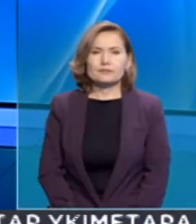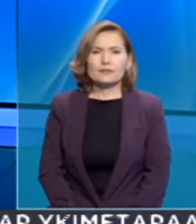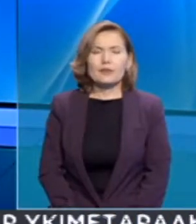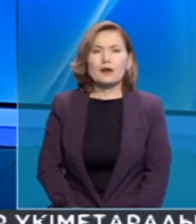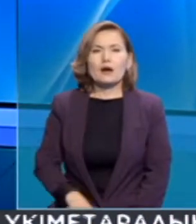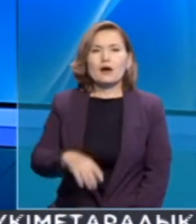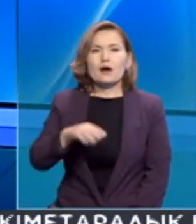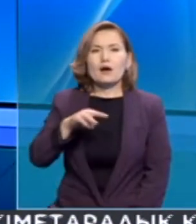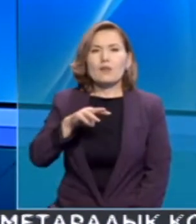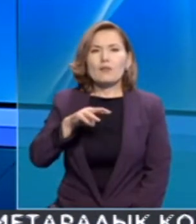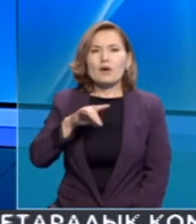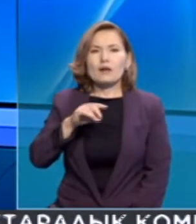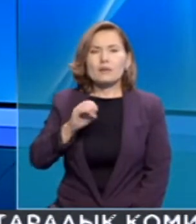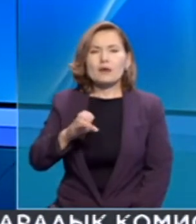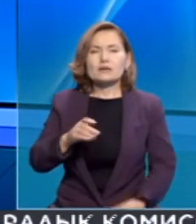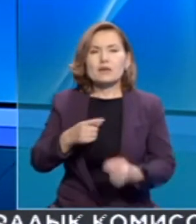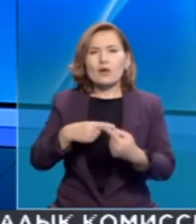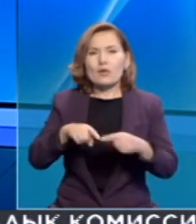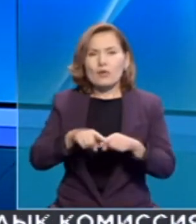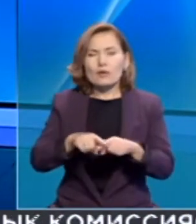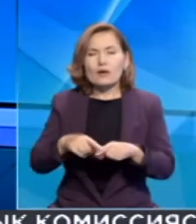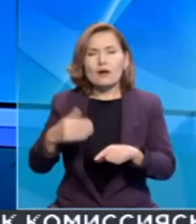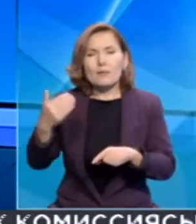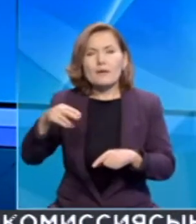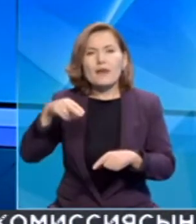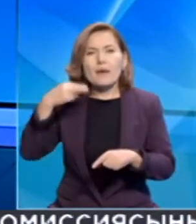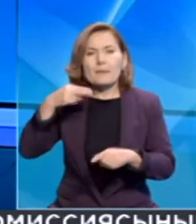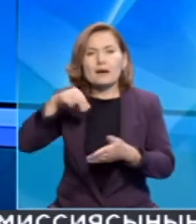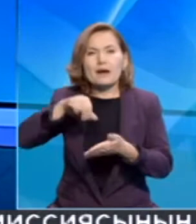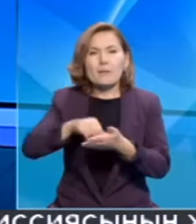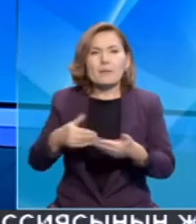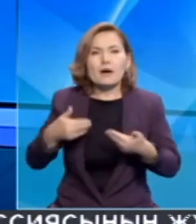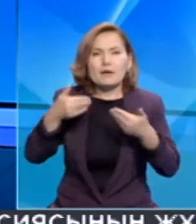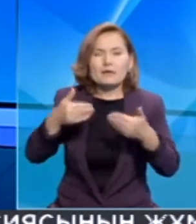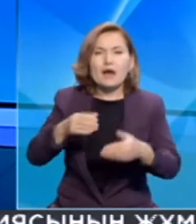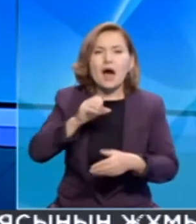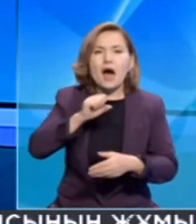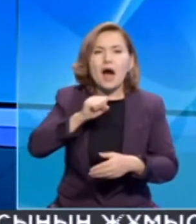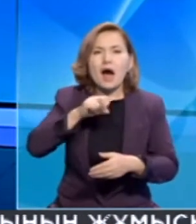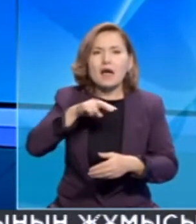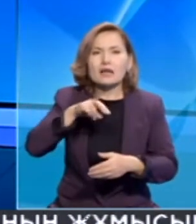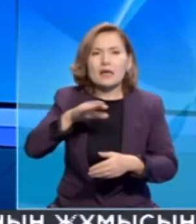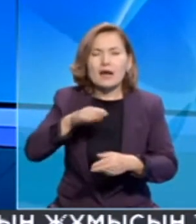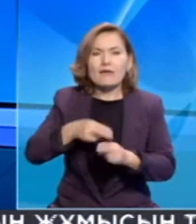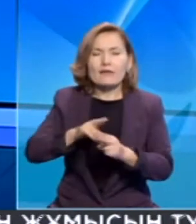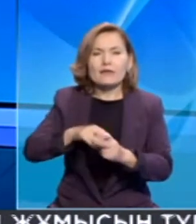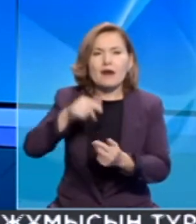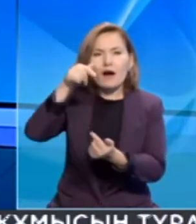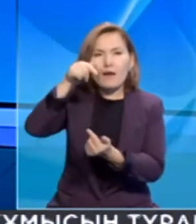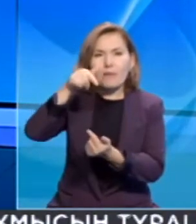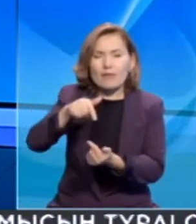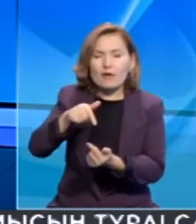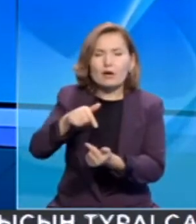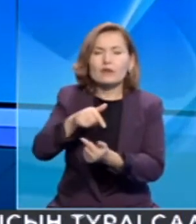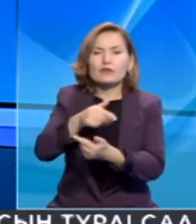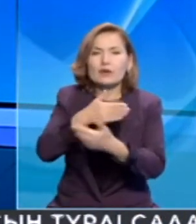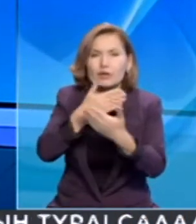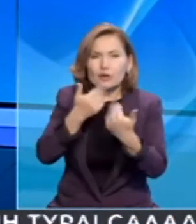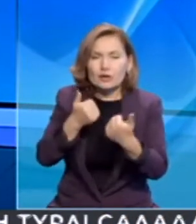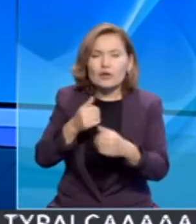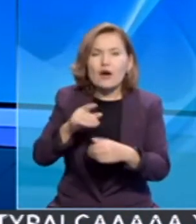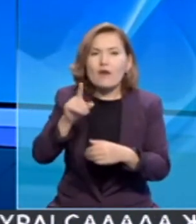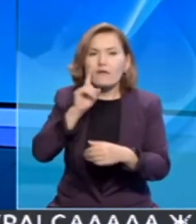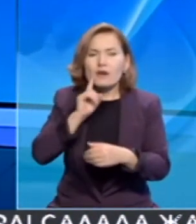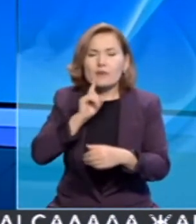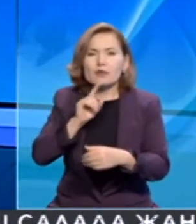Мұқалмас қоғамдық бірлестігінен президенттікке кандидат ретінде ұсынылған Нұржан Әлтаевтың сәйкестігін анықтау рәсімі уақытша тоқтатылды.